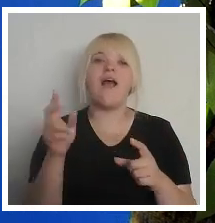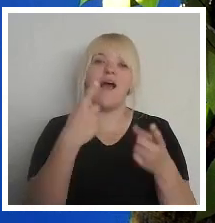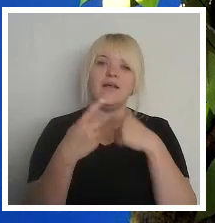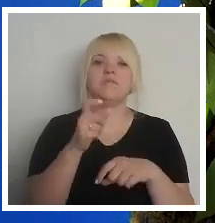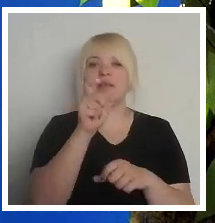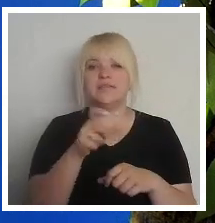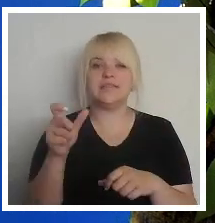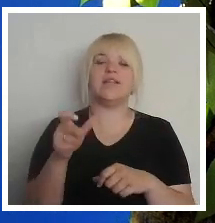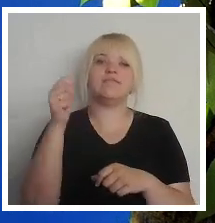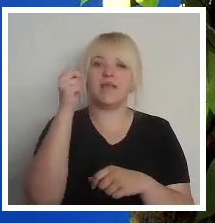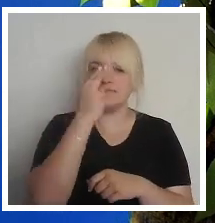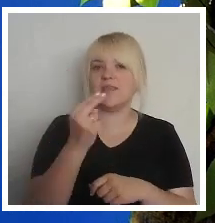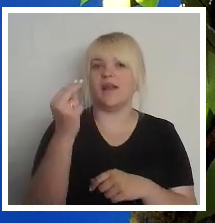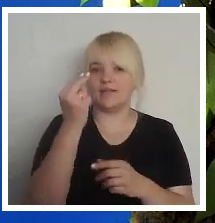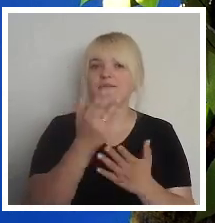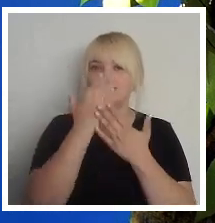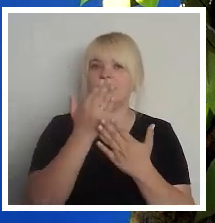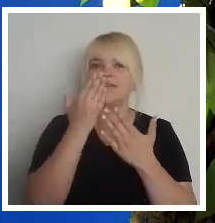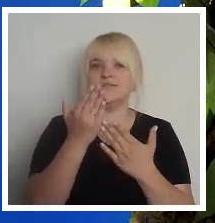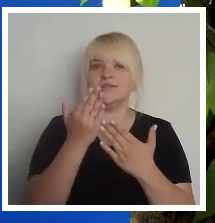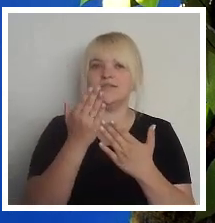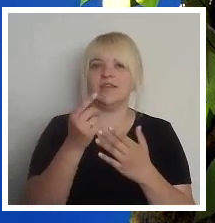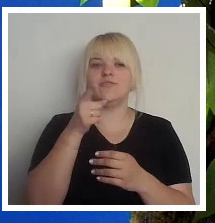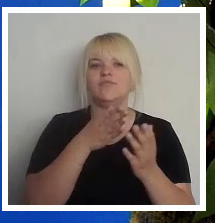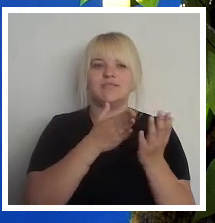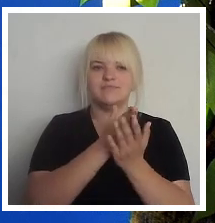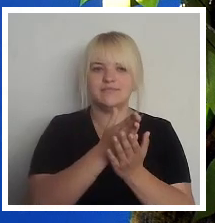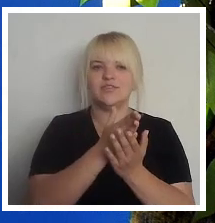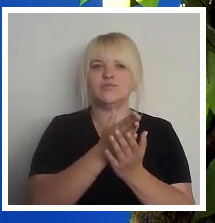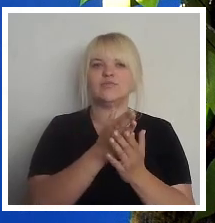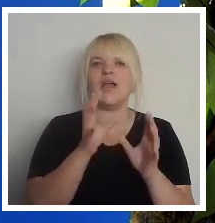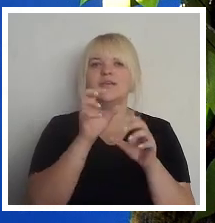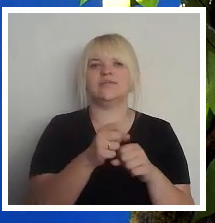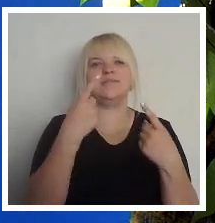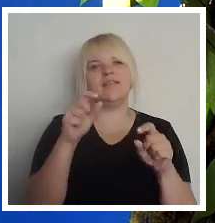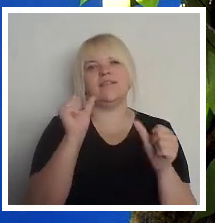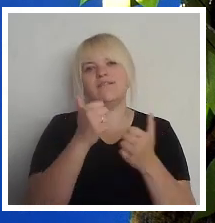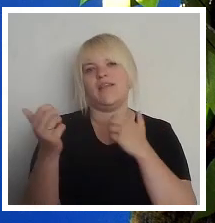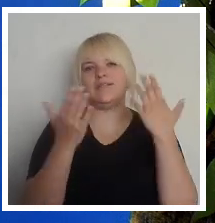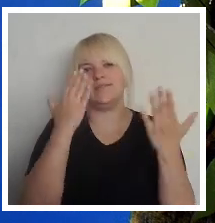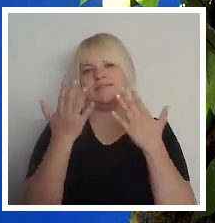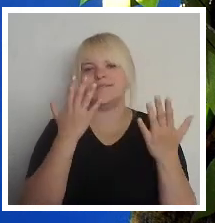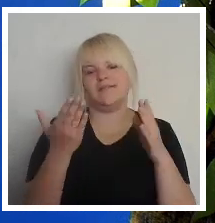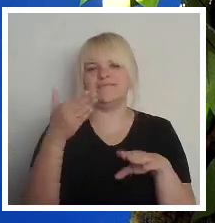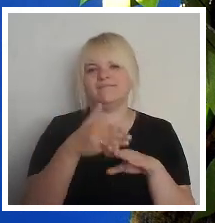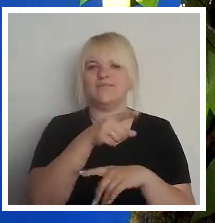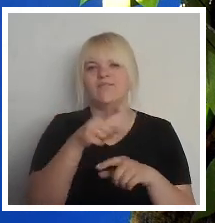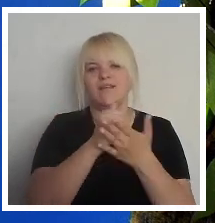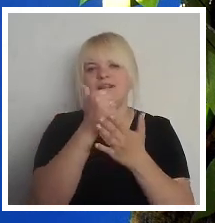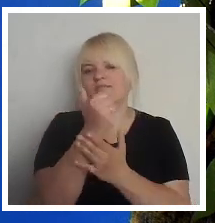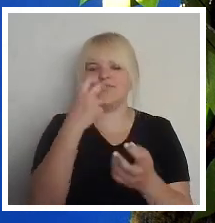šī ieraduma, jo nu, šo nišu šobrīd aizņem cita veida izklaides. Un tā ir tā galvenā problēma.